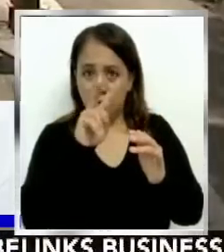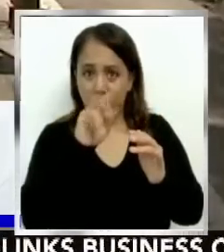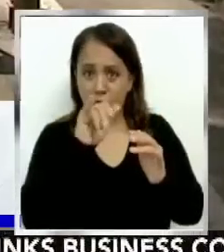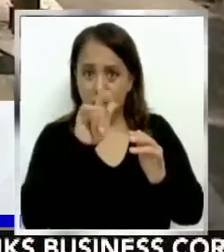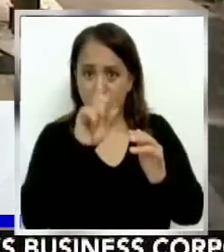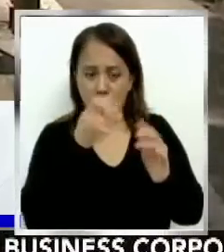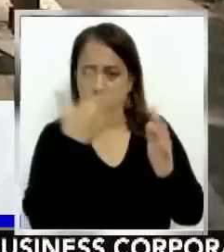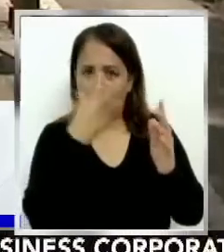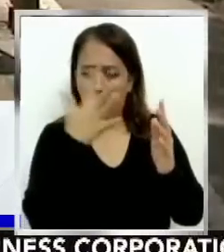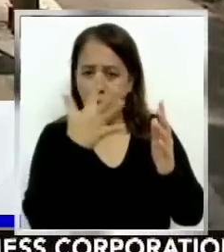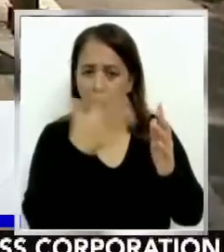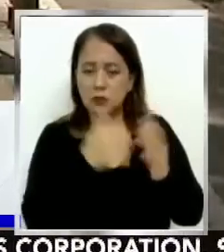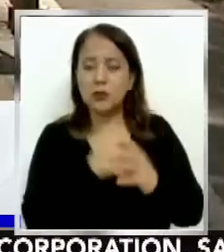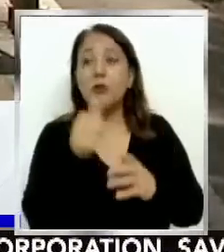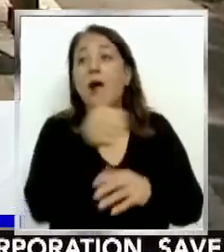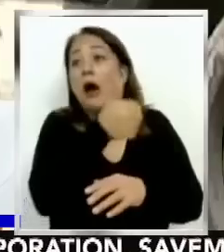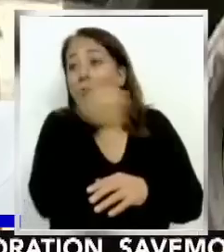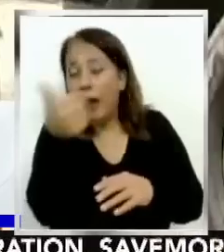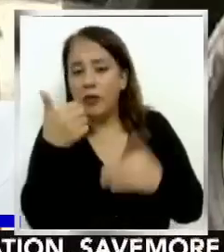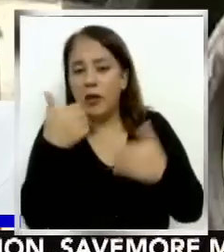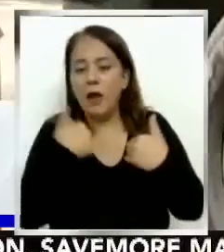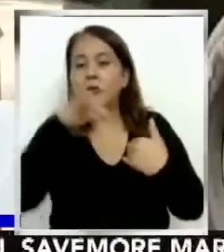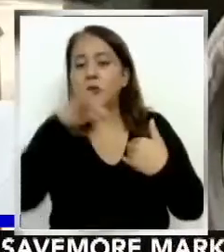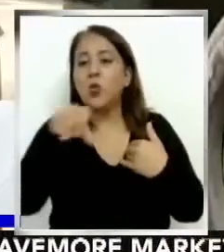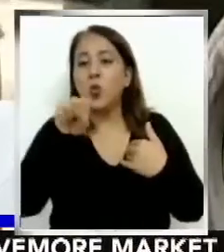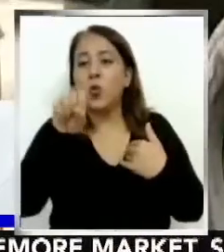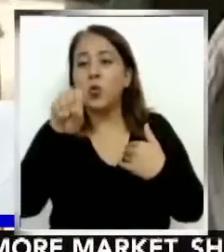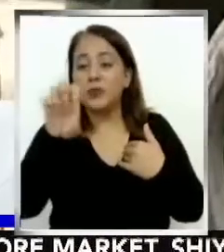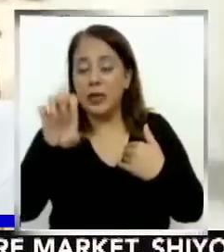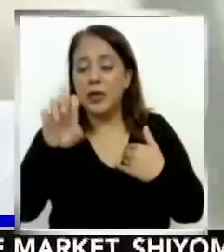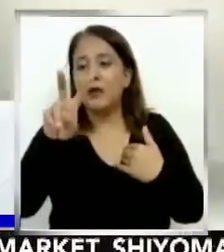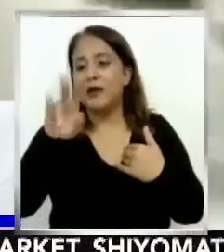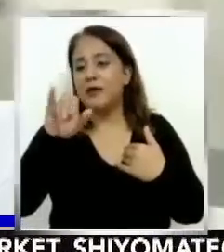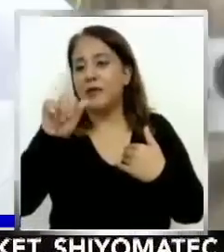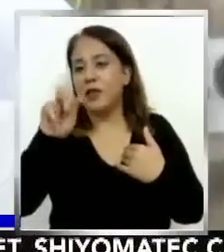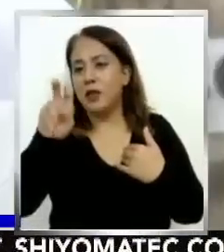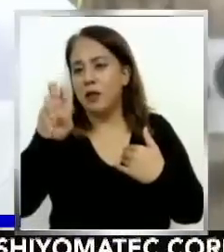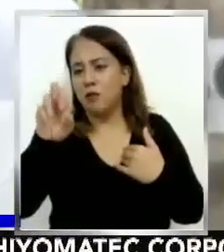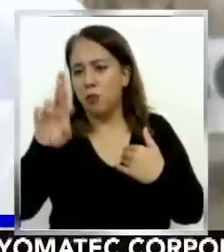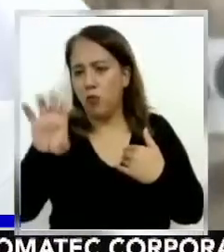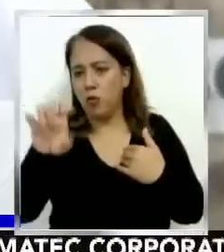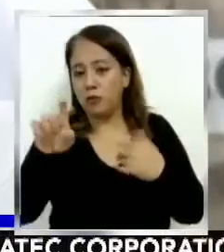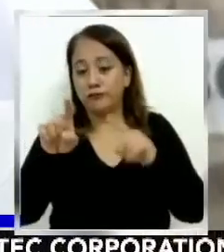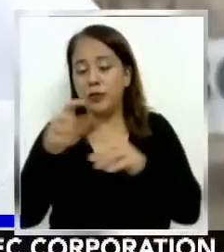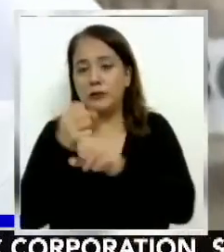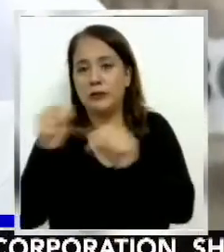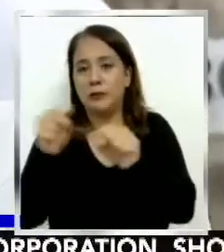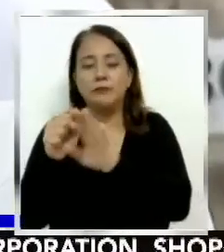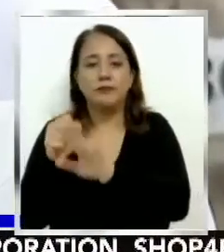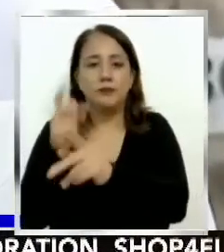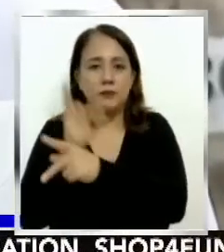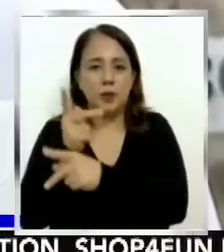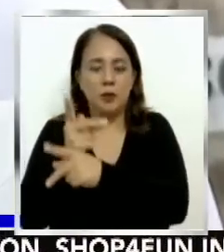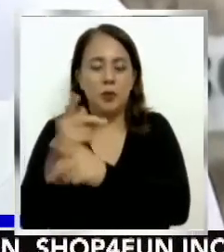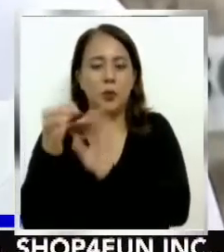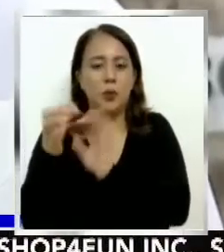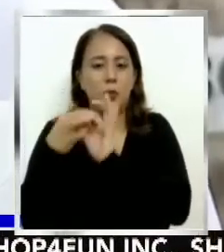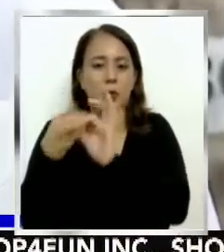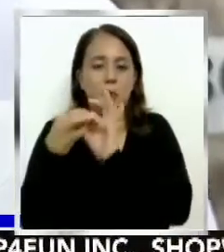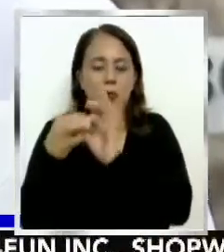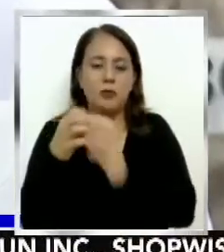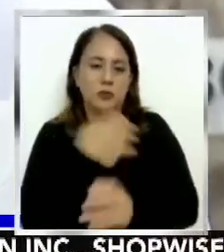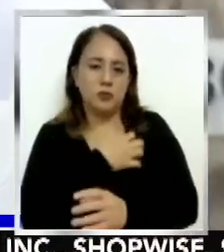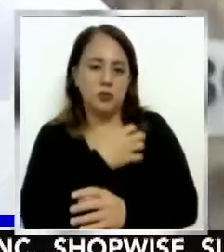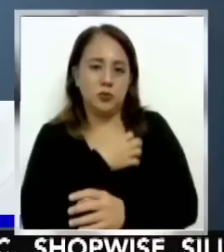inmate na ang pangalan ay Jose Palana Villamor. Kanila na raw itong sinecure sa tulong ng PNP. In coordination with the PNP, yung Jose Villamor